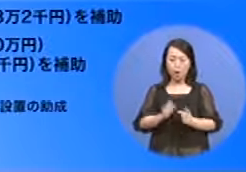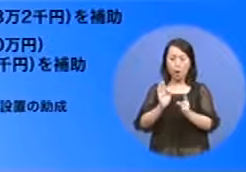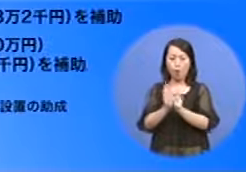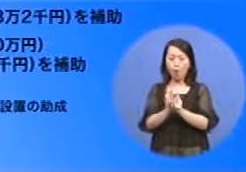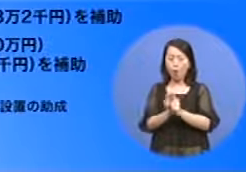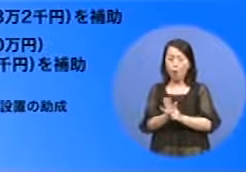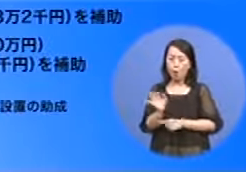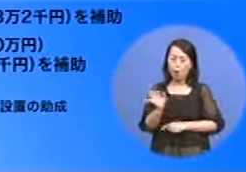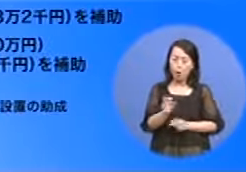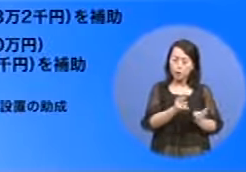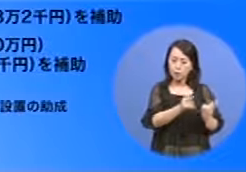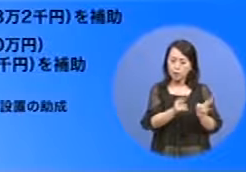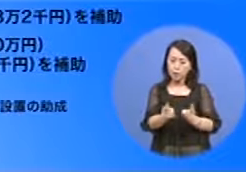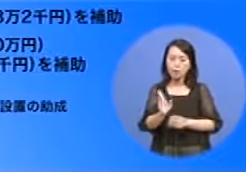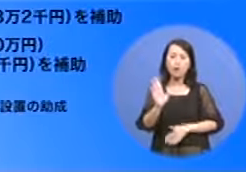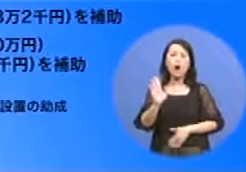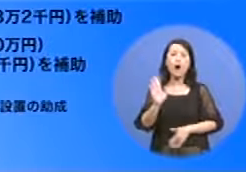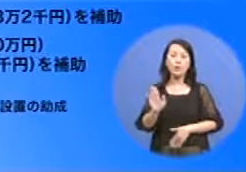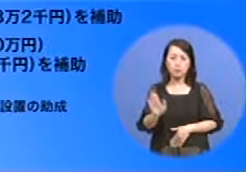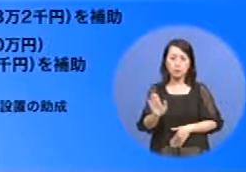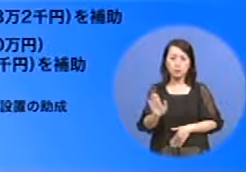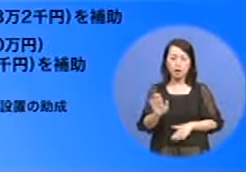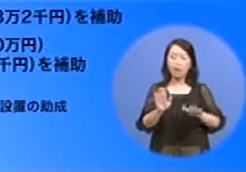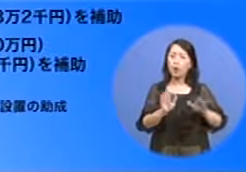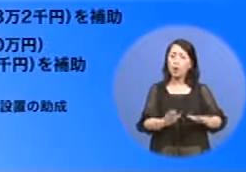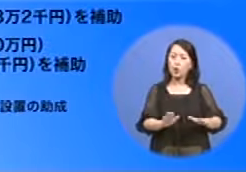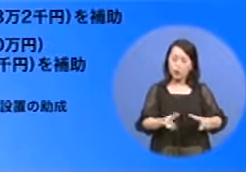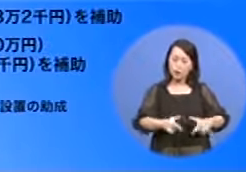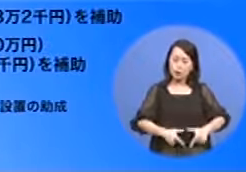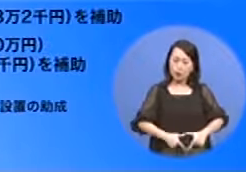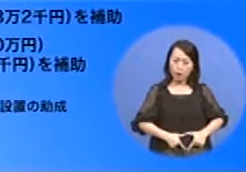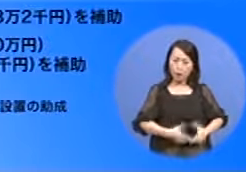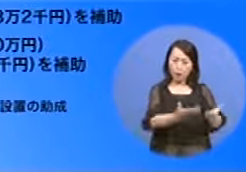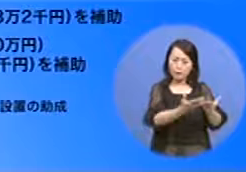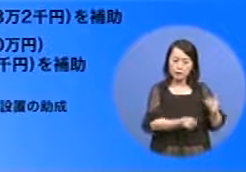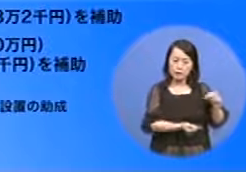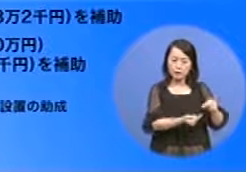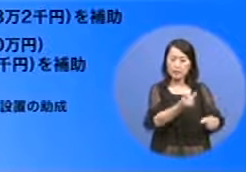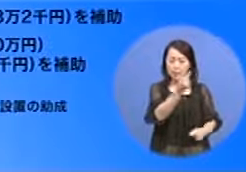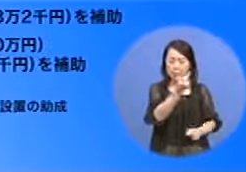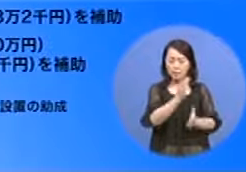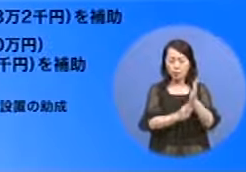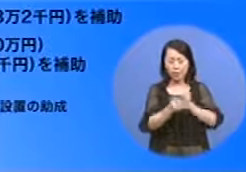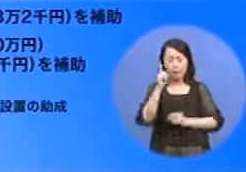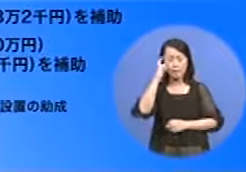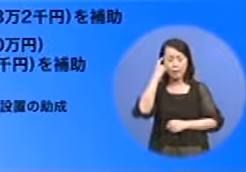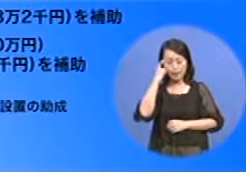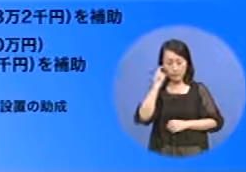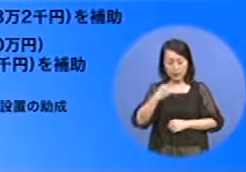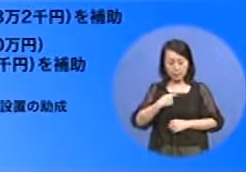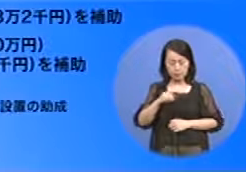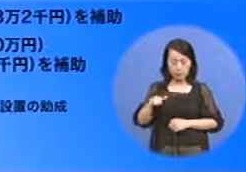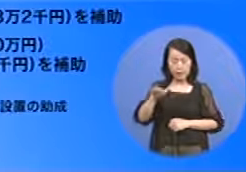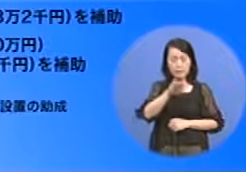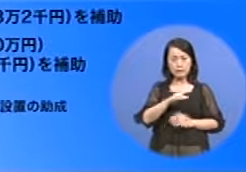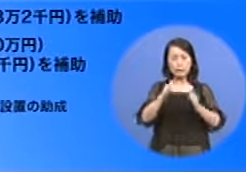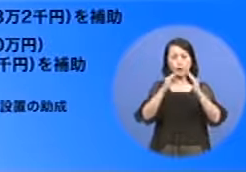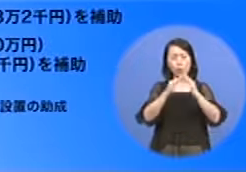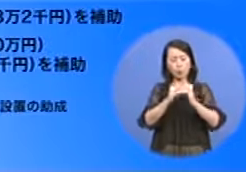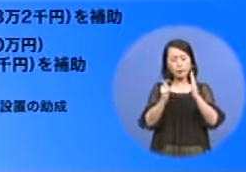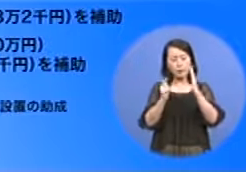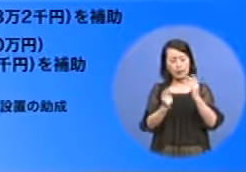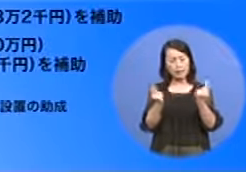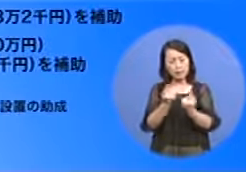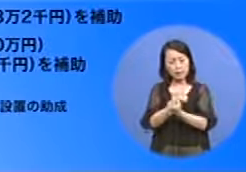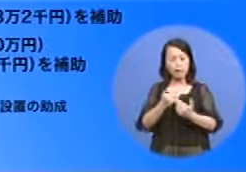ていますので、今回の熊本地震をきっかけにもう一度考えていただきまして、ご自宅の耐震化を進めていっていただければ